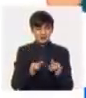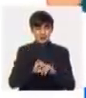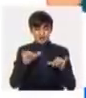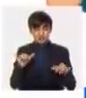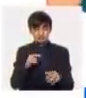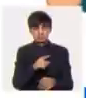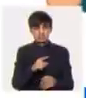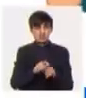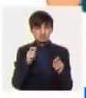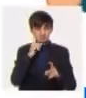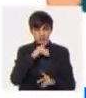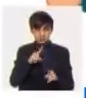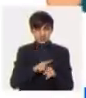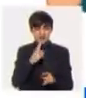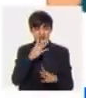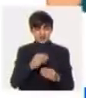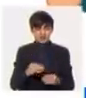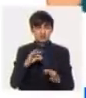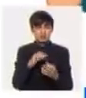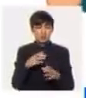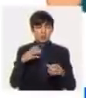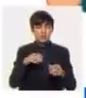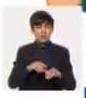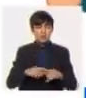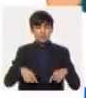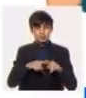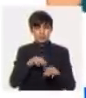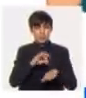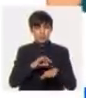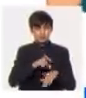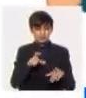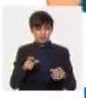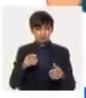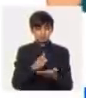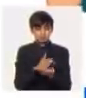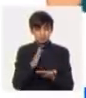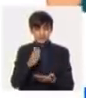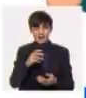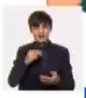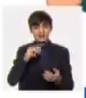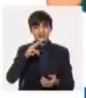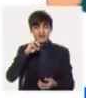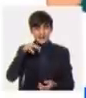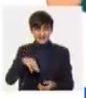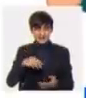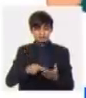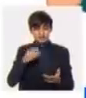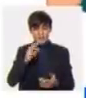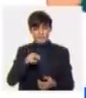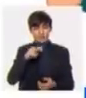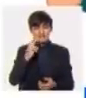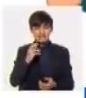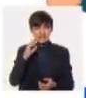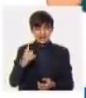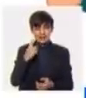возьмут число новых подтвержденных за день и разделят на общее количество больных. Кроме того, число тестов, сделанных методом ПЦР на 1